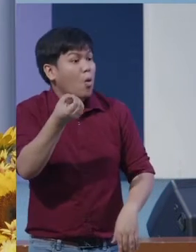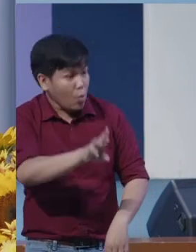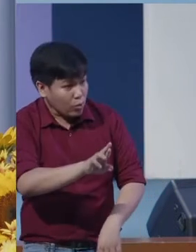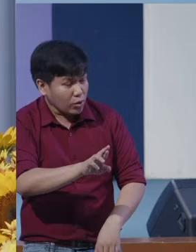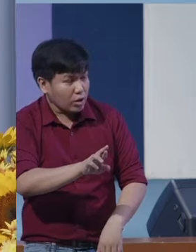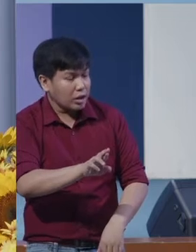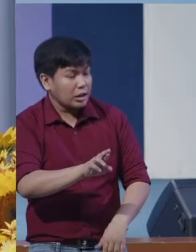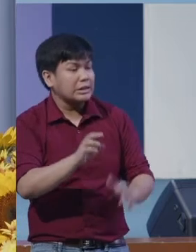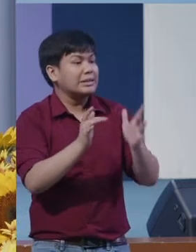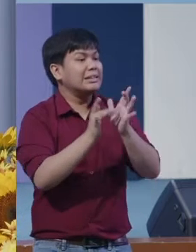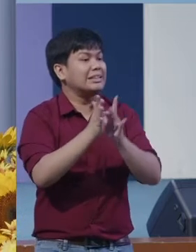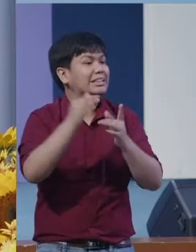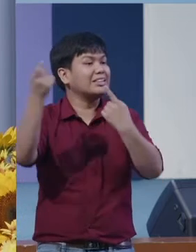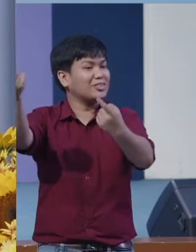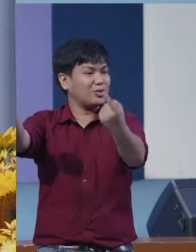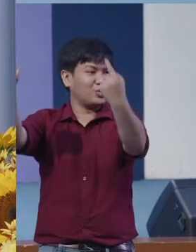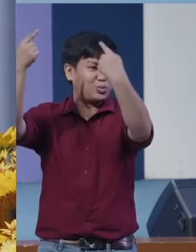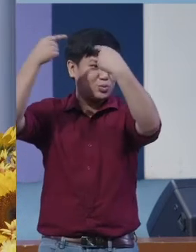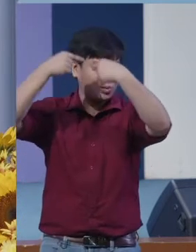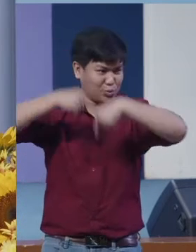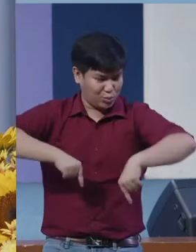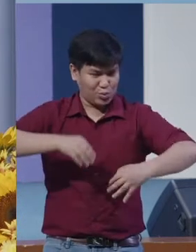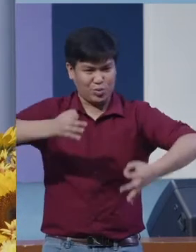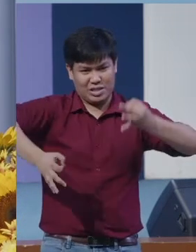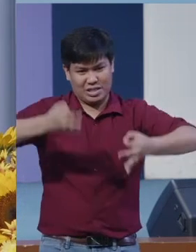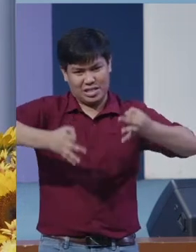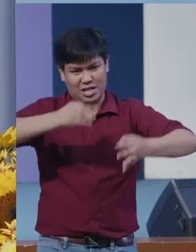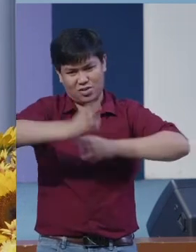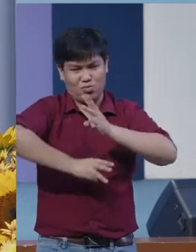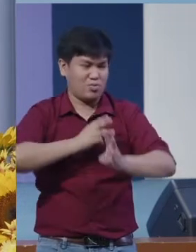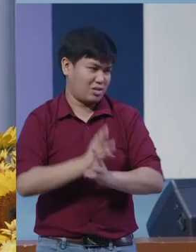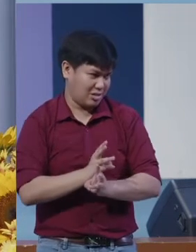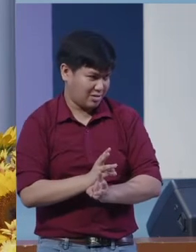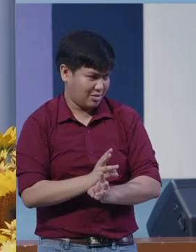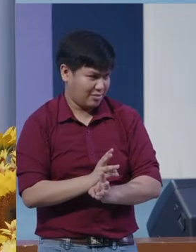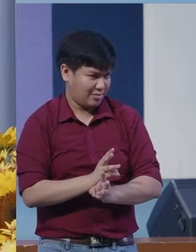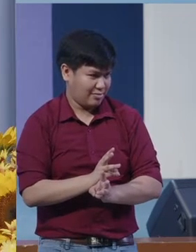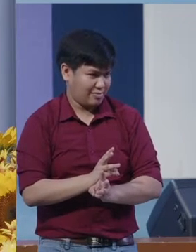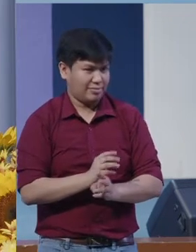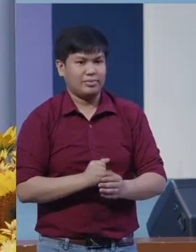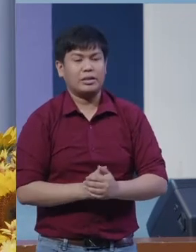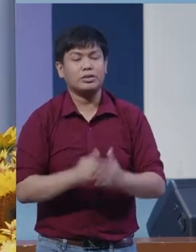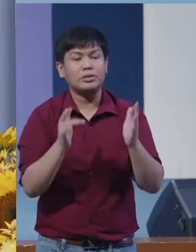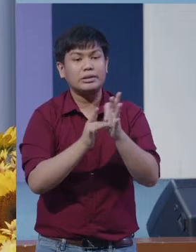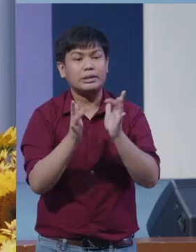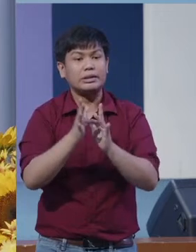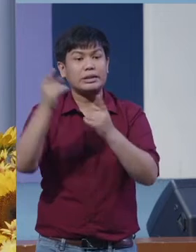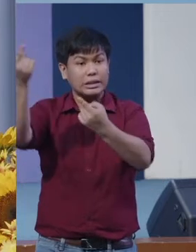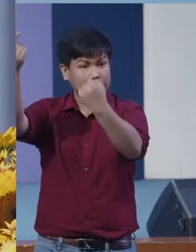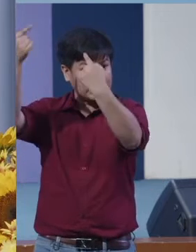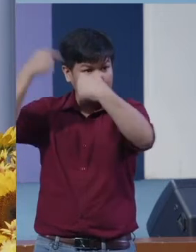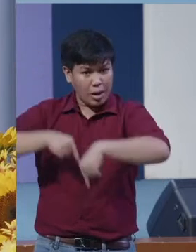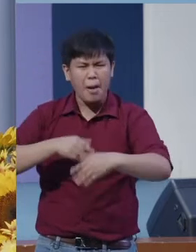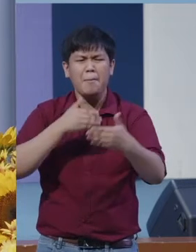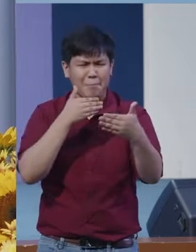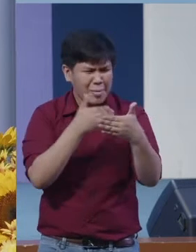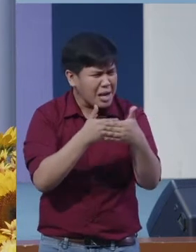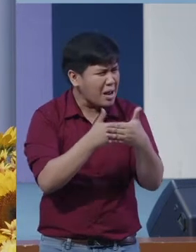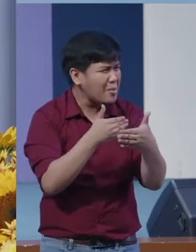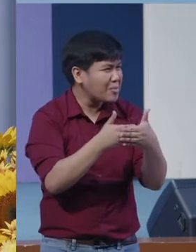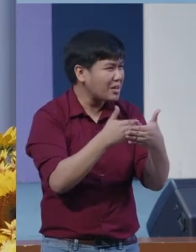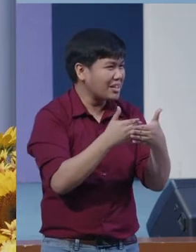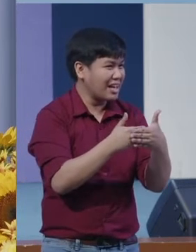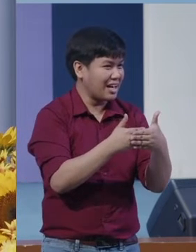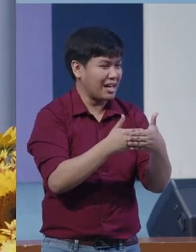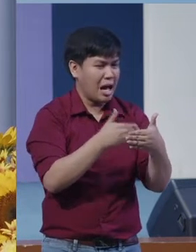So makikita nyo rito na sa paniwala ni James, ang pagbabalik ni Jesus ay imminent. Malapit